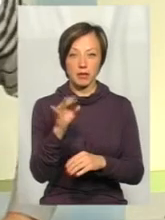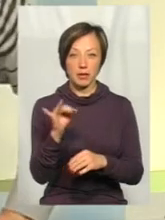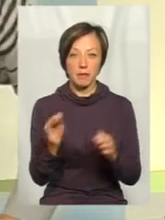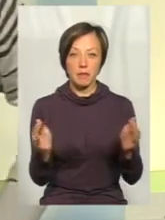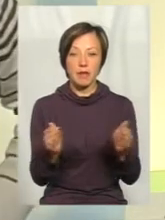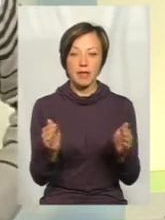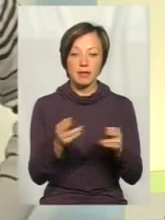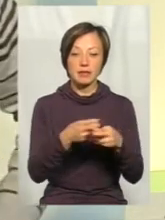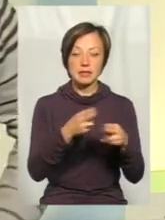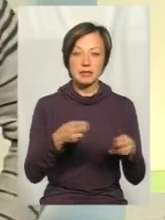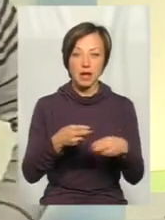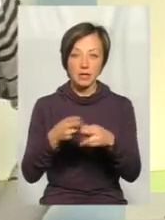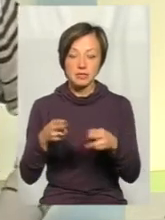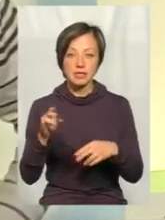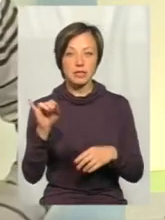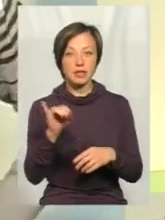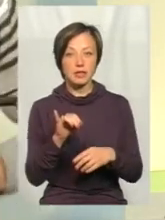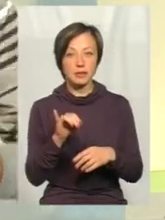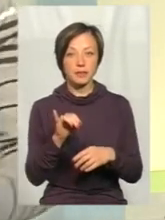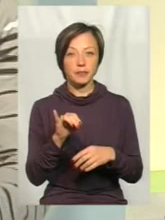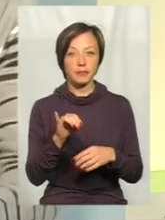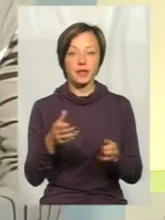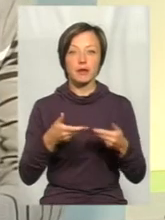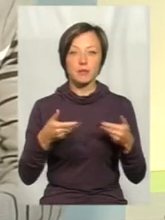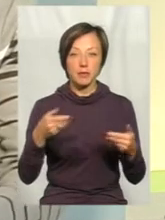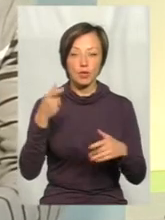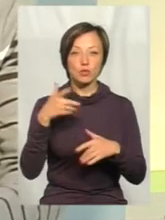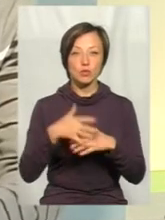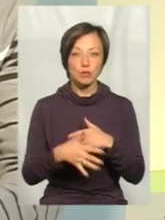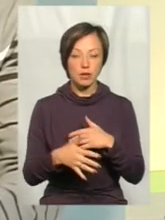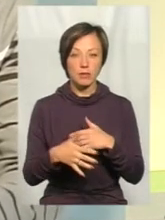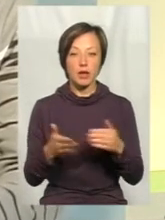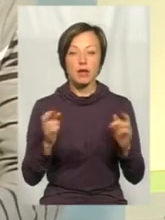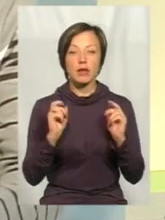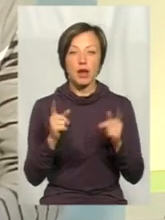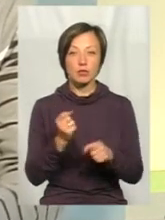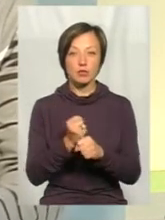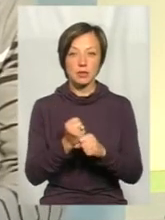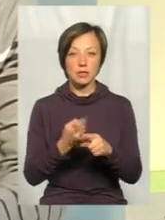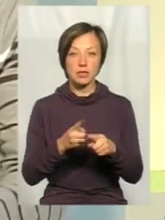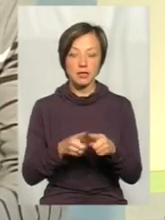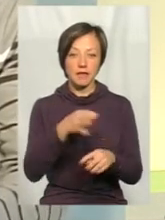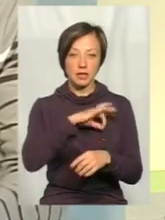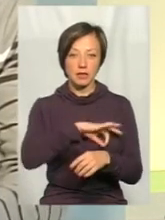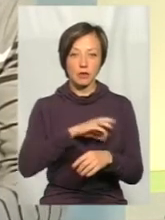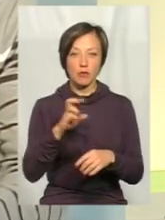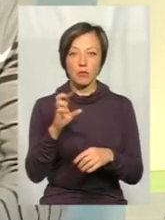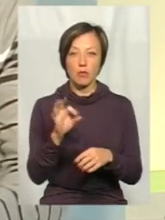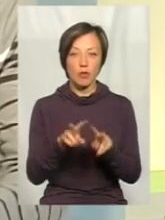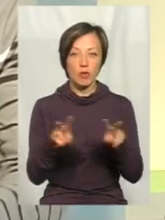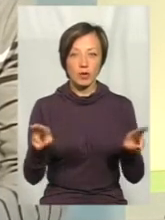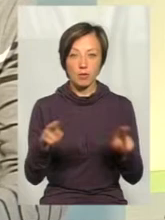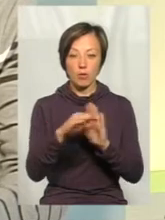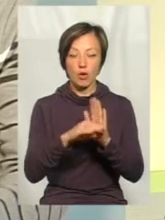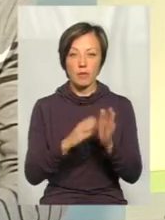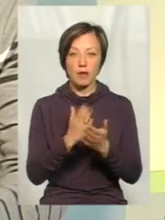малих станцій. І ми розуміємо, яким чином зробити це ефективно. Тому що подібна програма є в місті